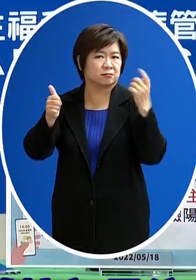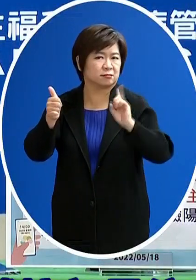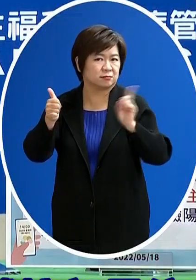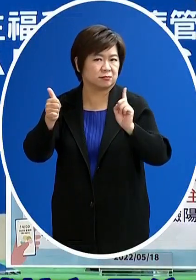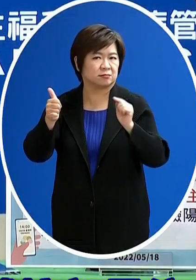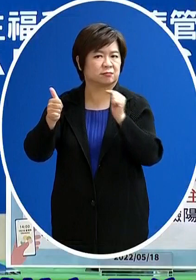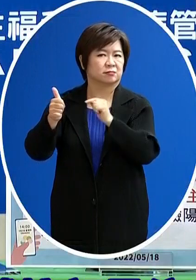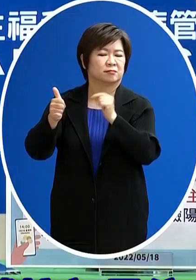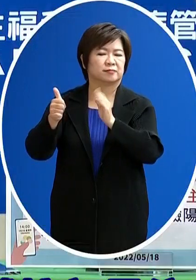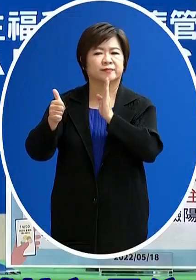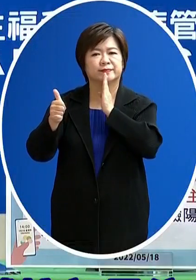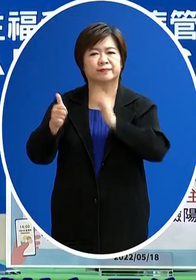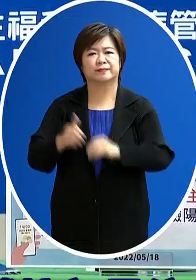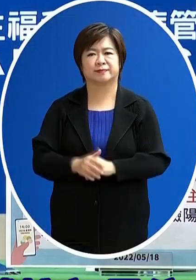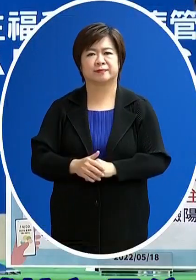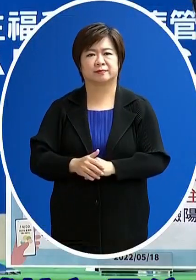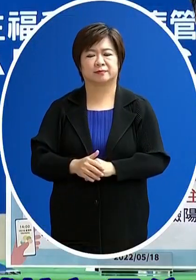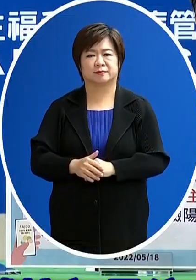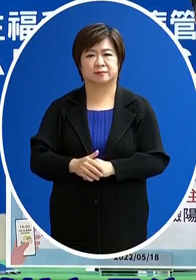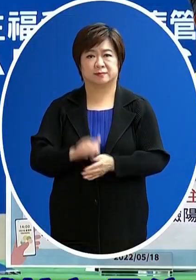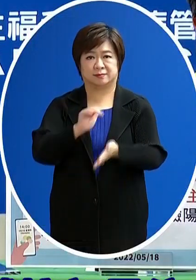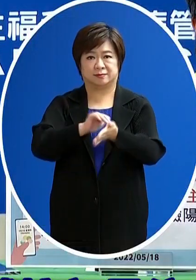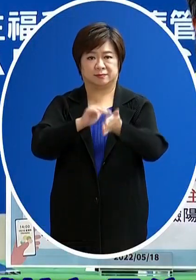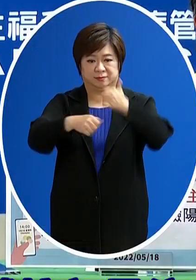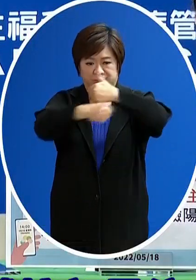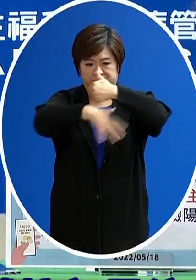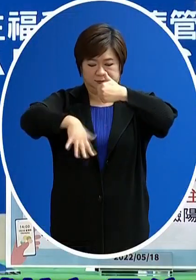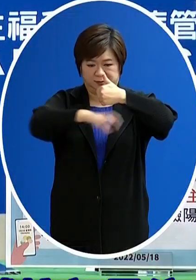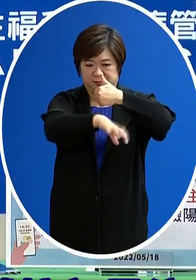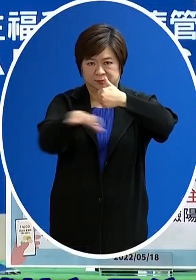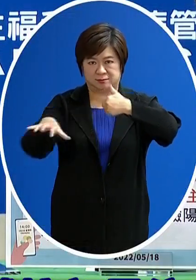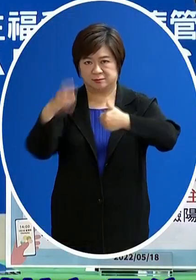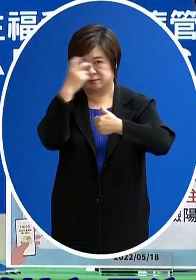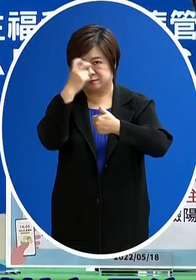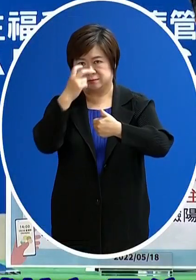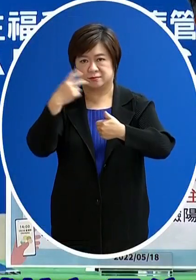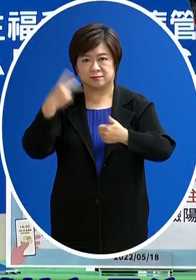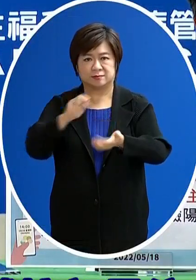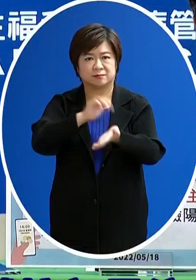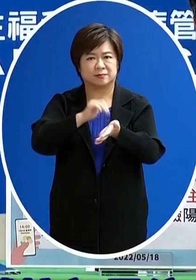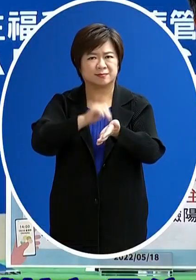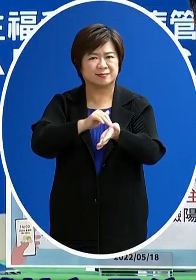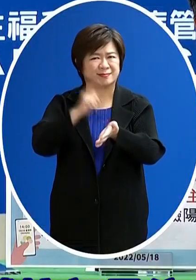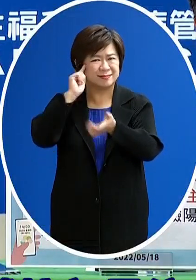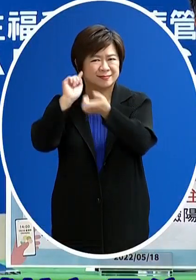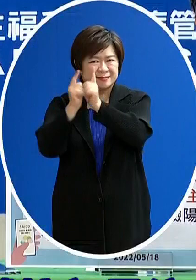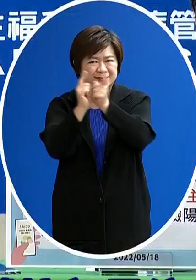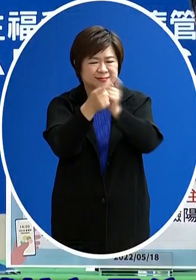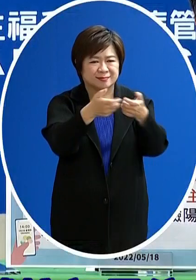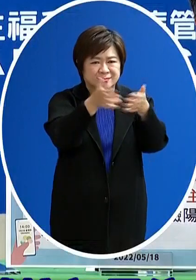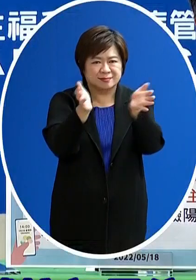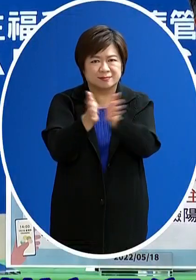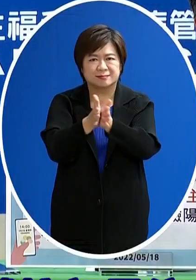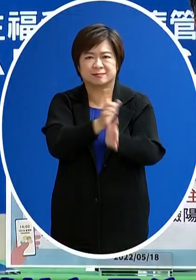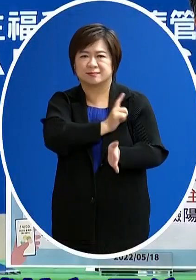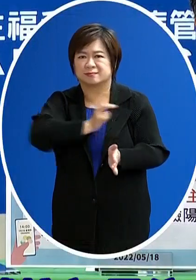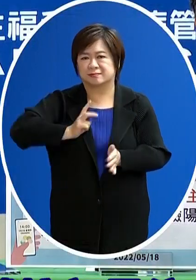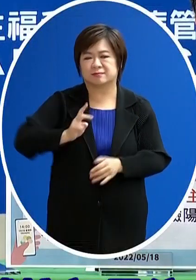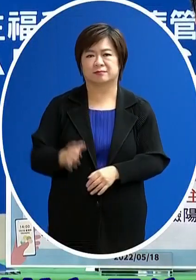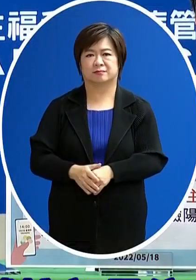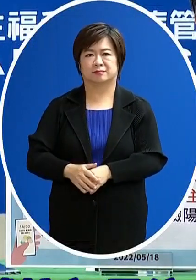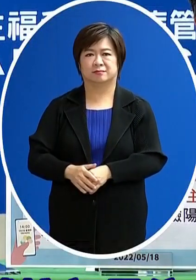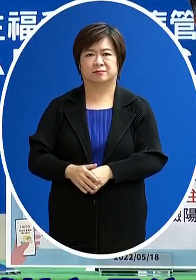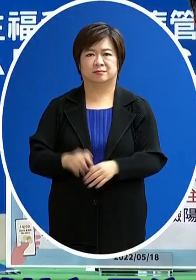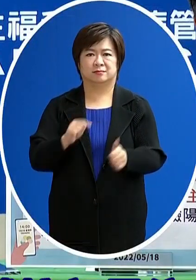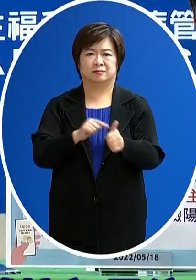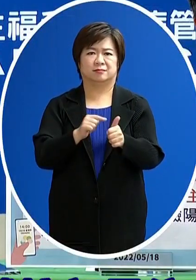实就是我们这个部立医院的一个管理，加上我们医疗应变组。好，所以他是其实他是属于最多